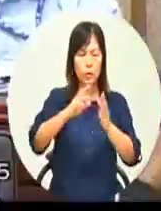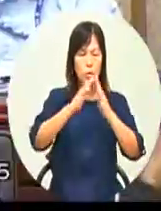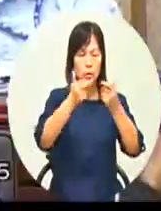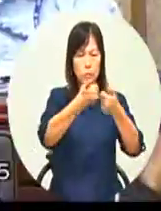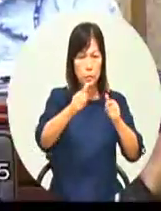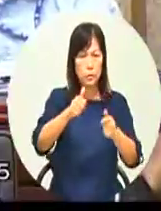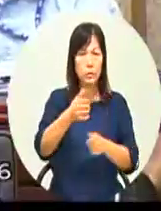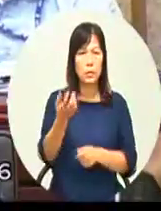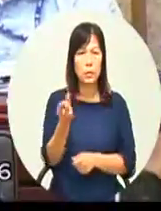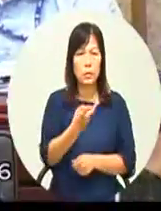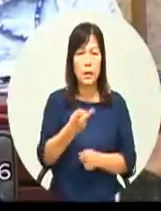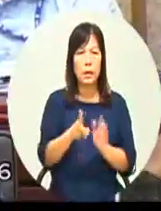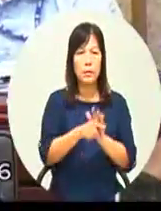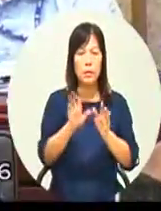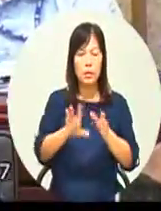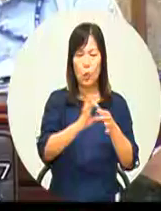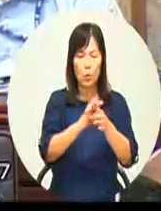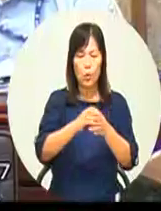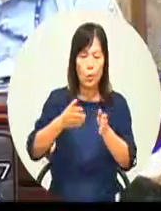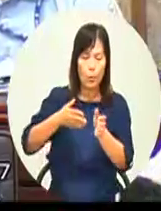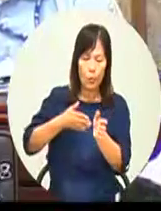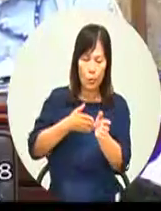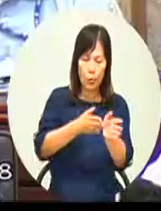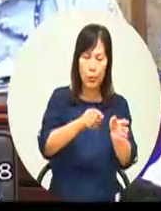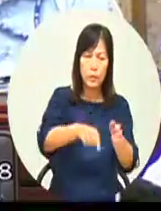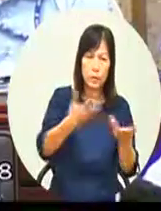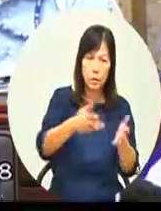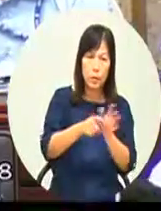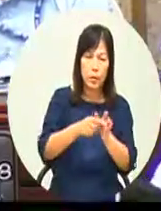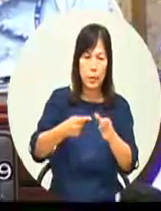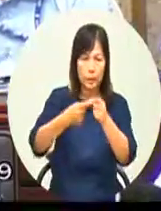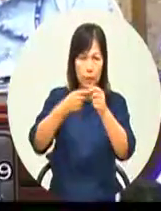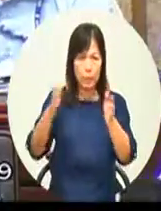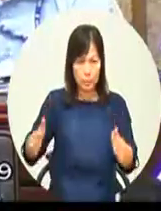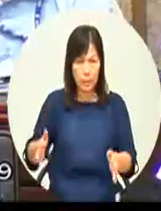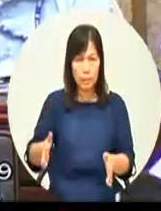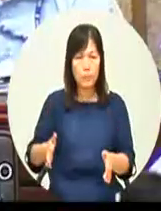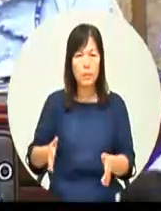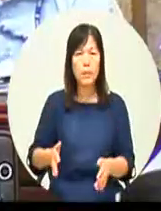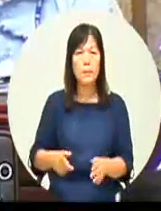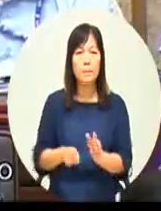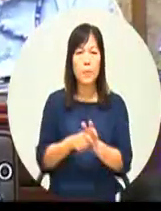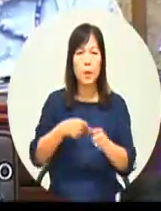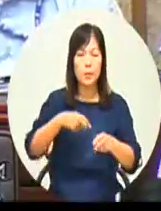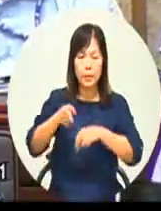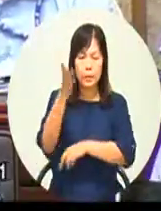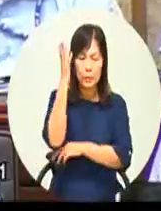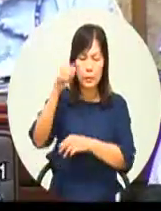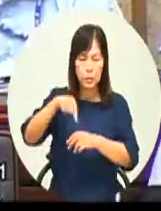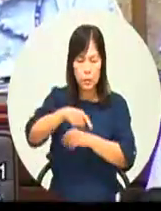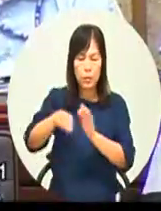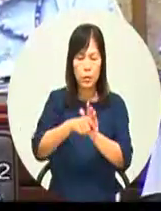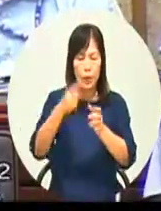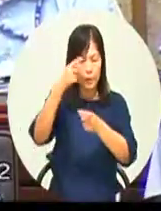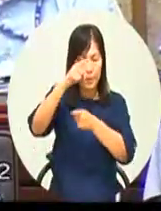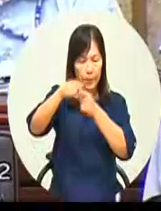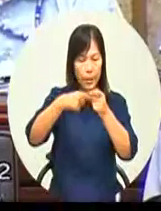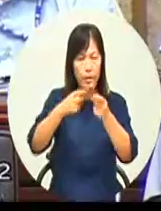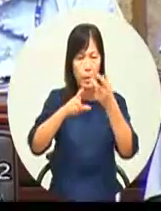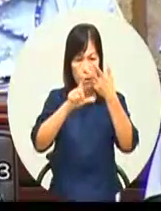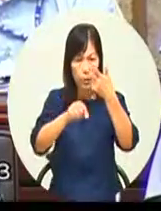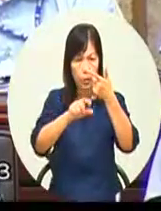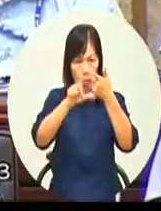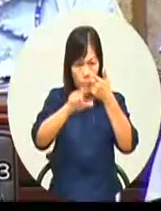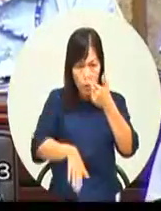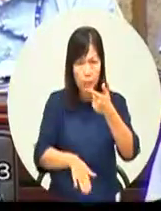关我们轻轨的部分哦，轻轨一阶的部分。我们行政院核定的期程是明年六月底，